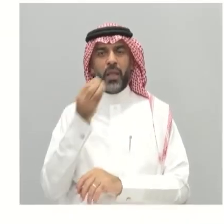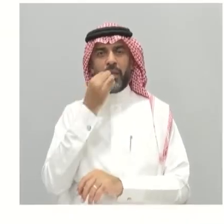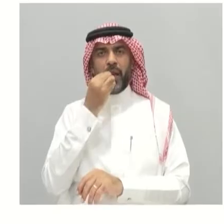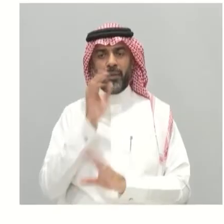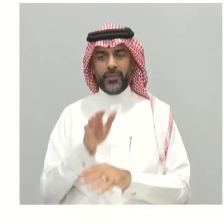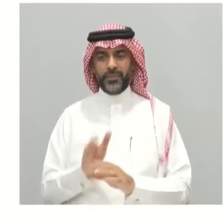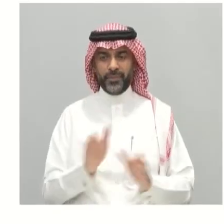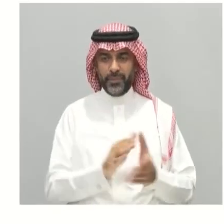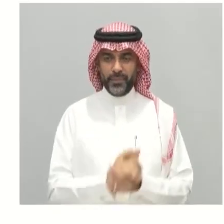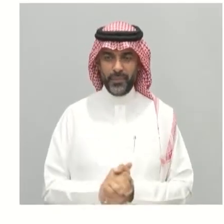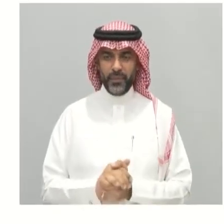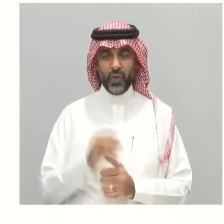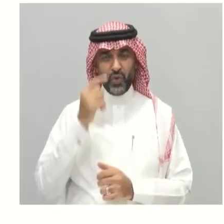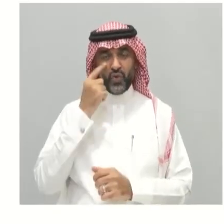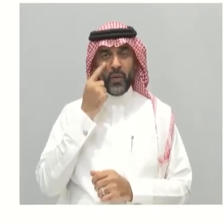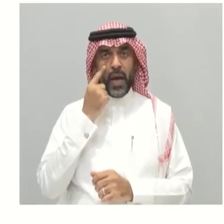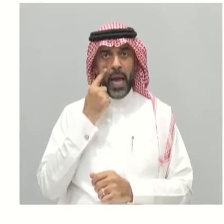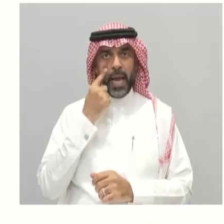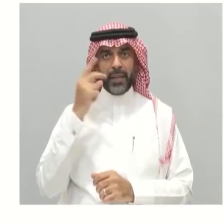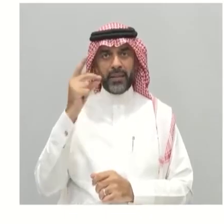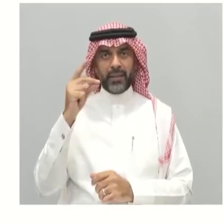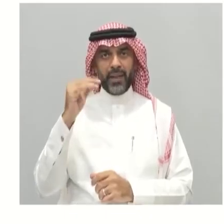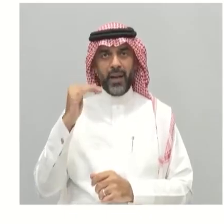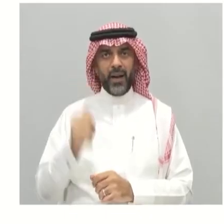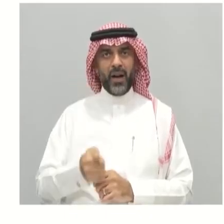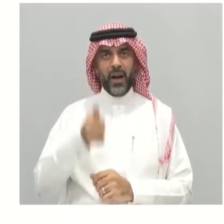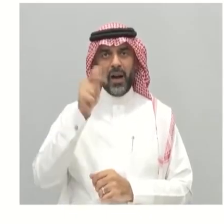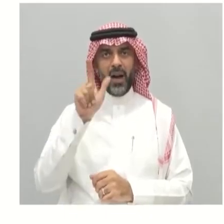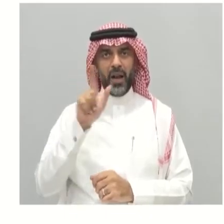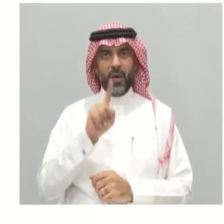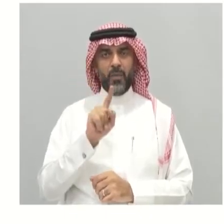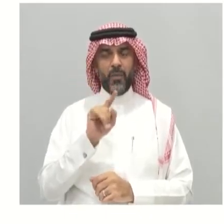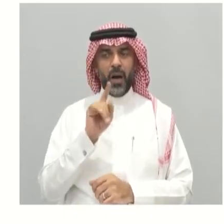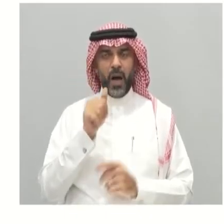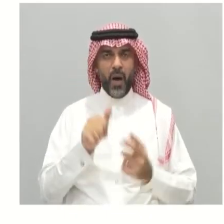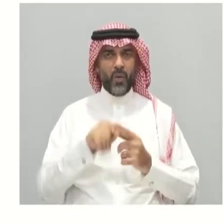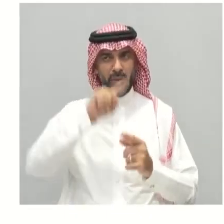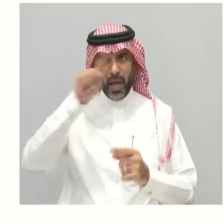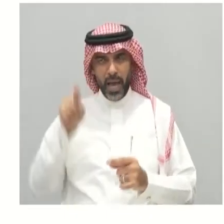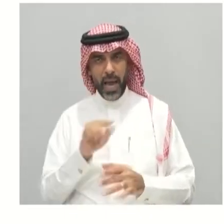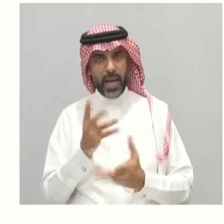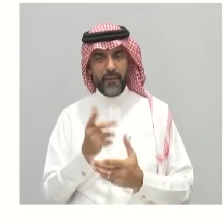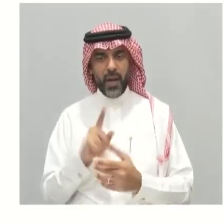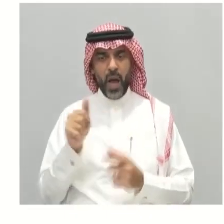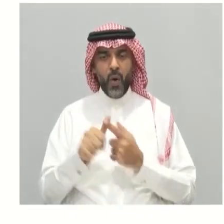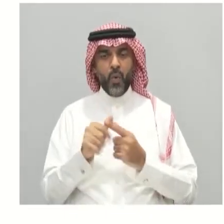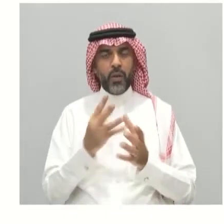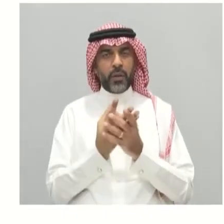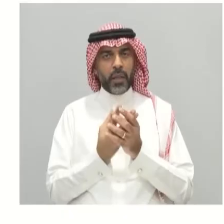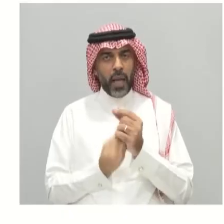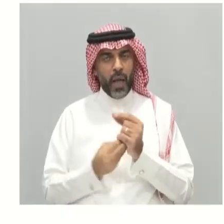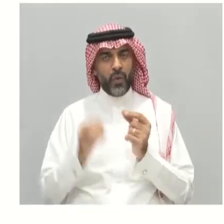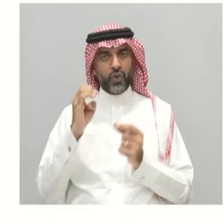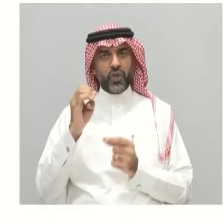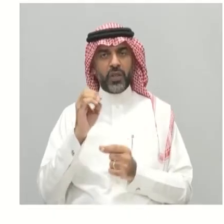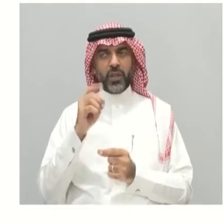دوره حياه الطحالب نلاحظ هنا تكاثرها اولا تكاثر جنسي النوع الثاني تكاثر ماذا